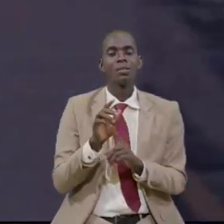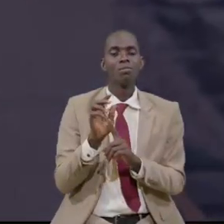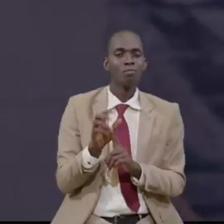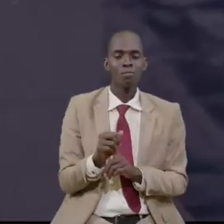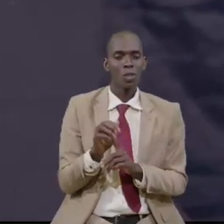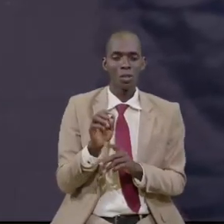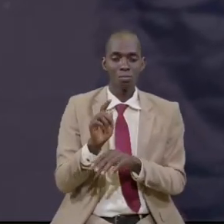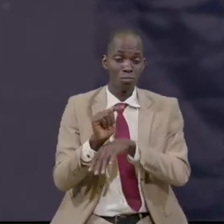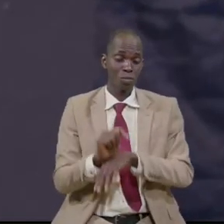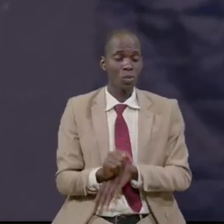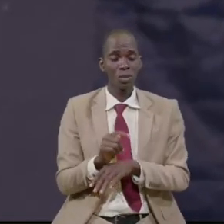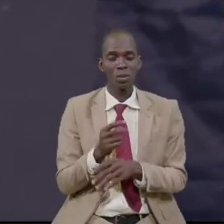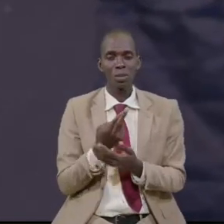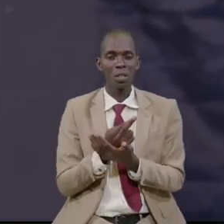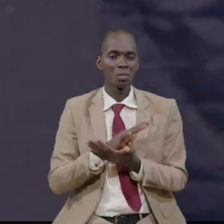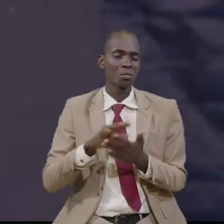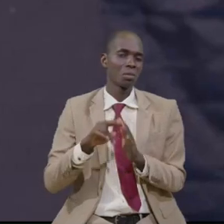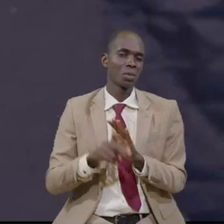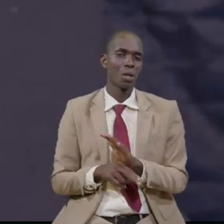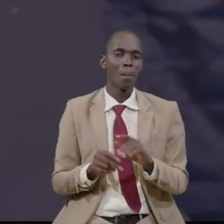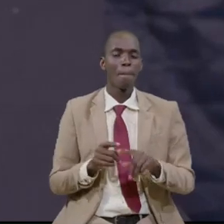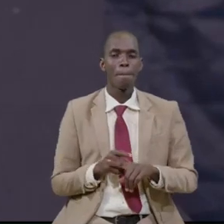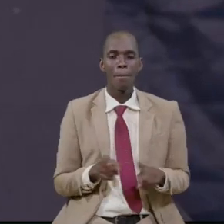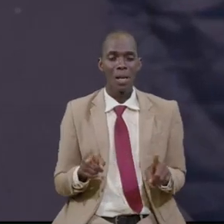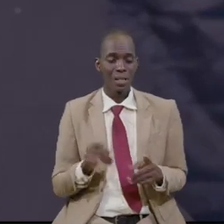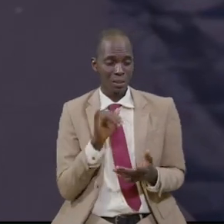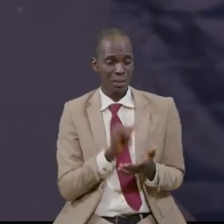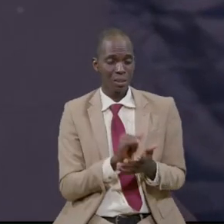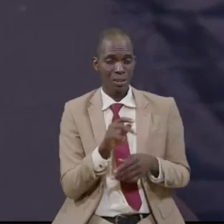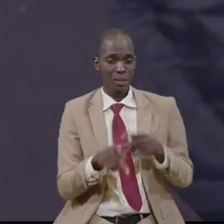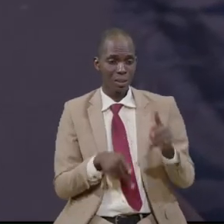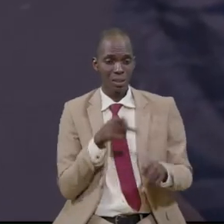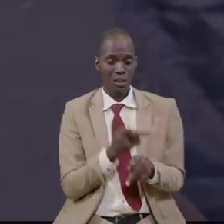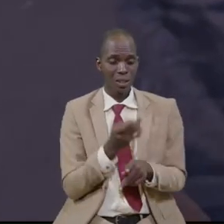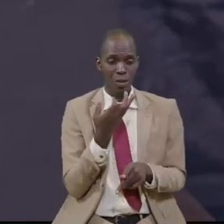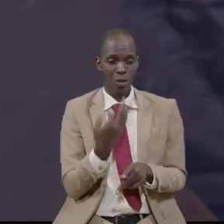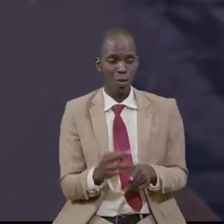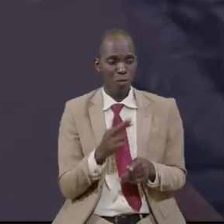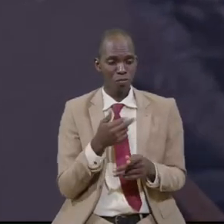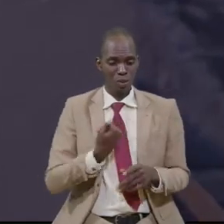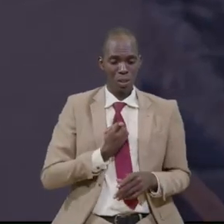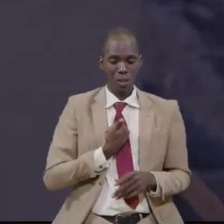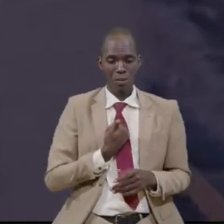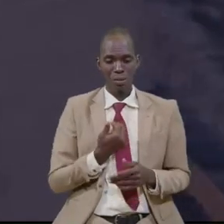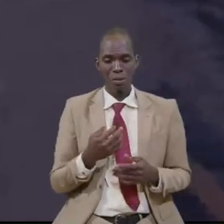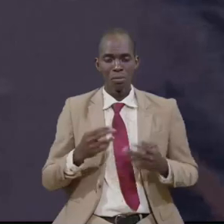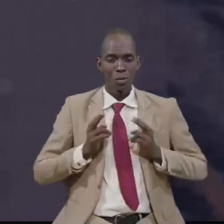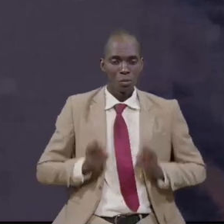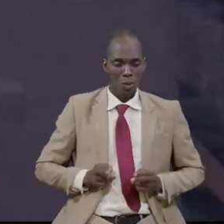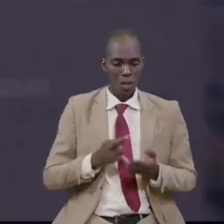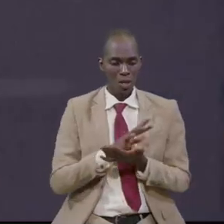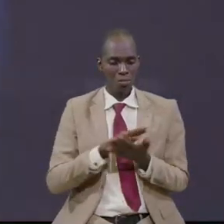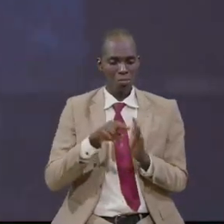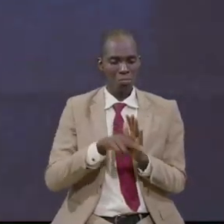justice religieuse, cela n'égale pas à l'attente du